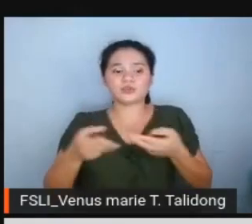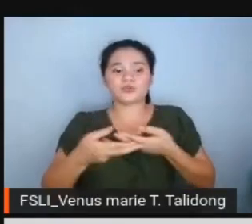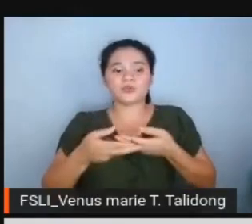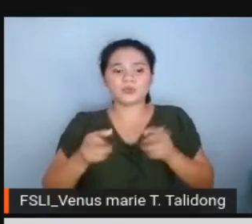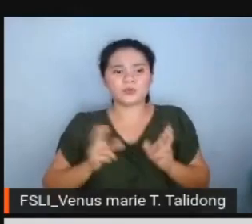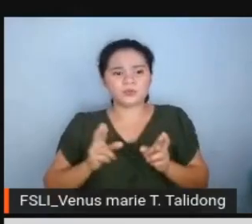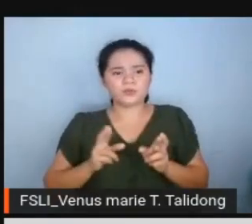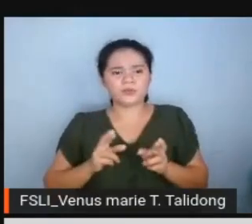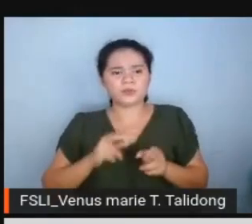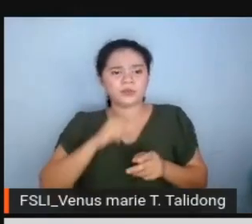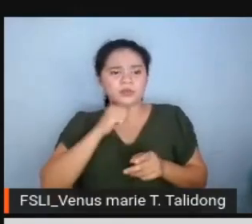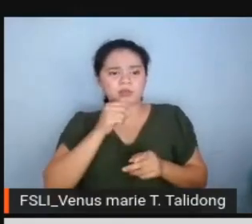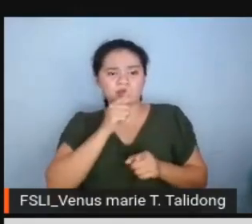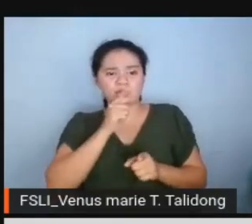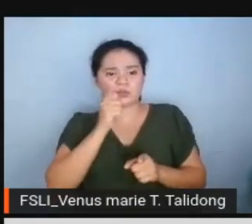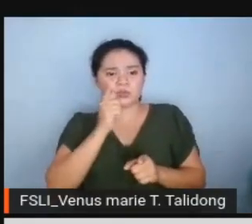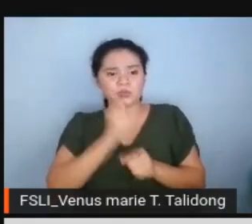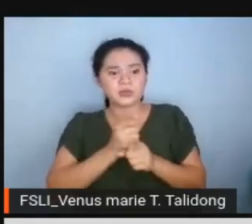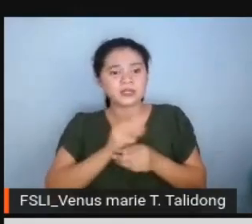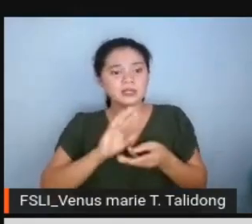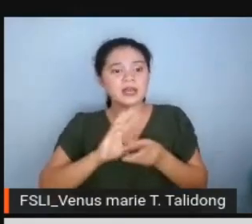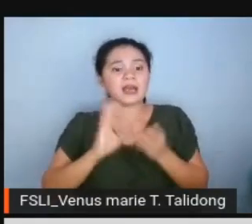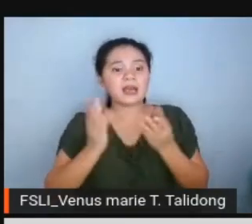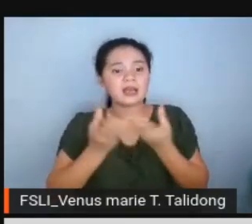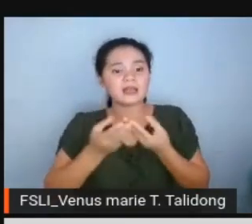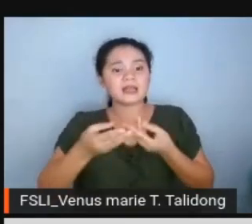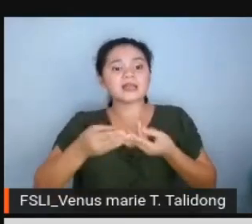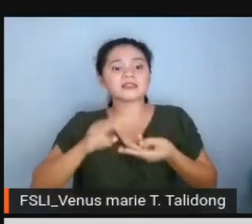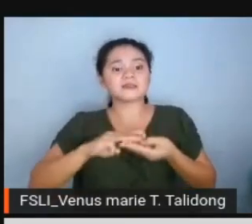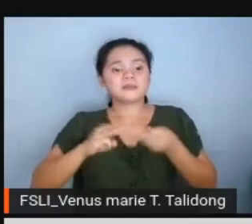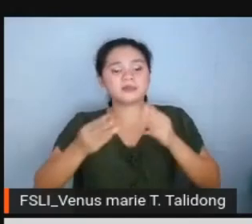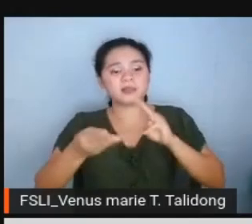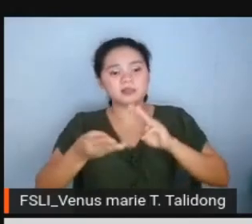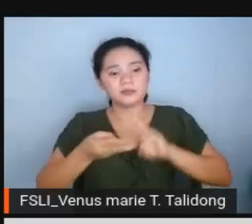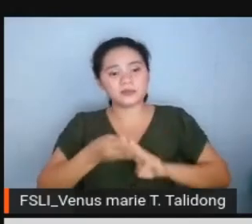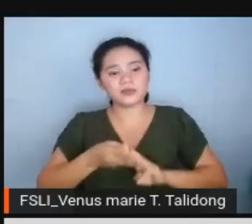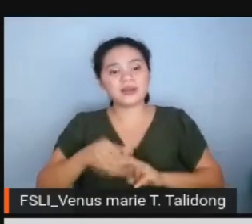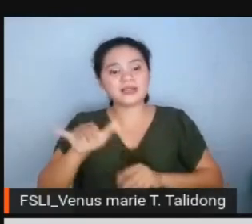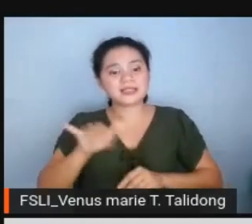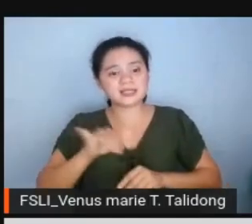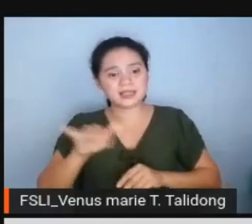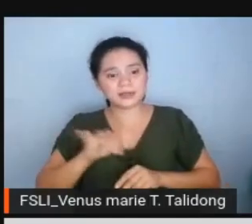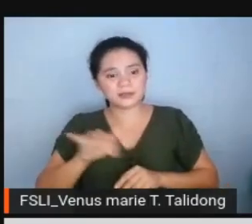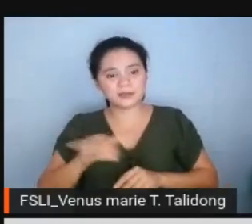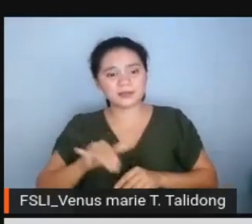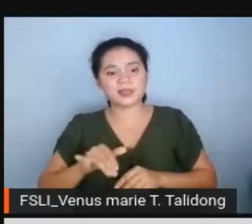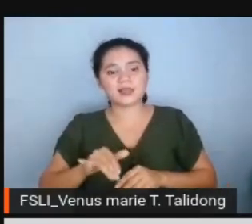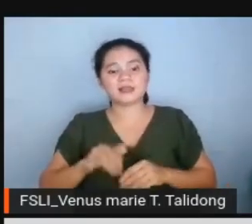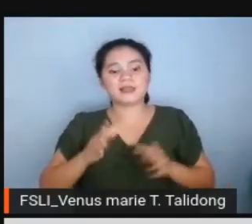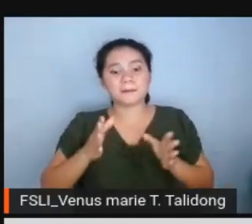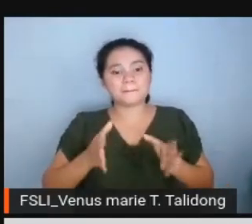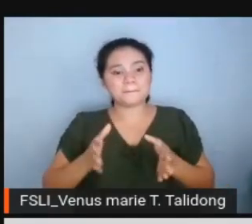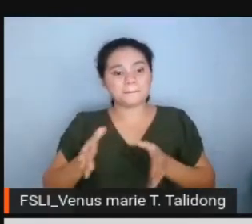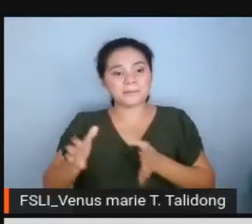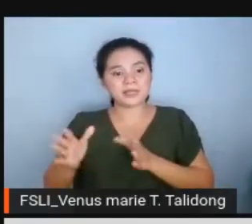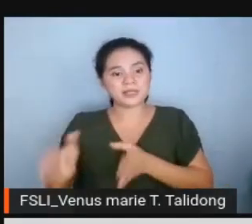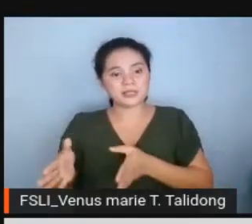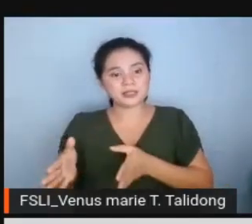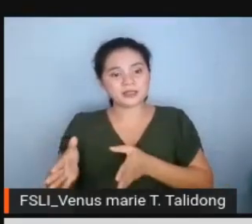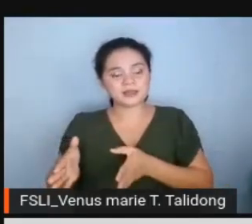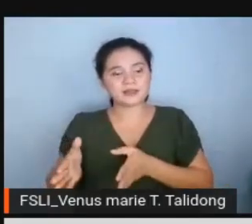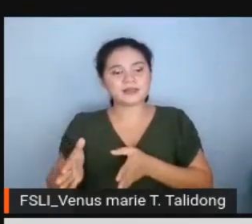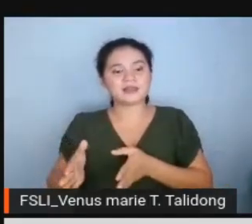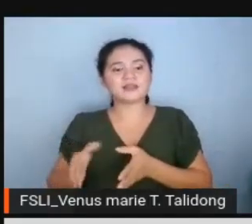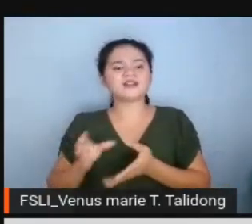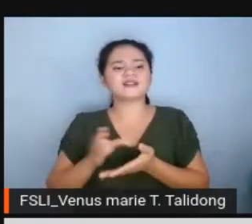magkaklase ba kayo in the next subject nung 30 classmates mo. What I mean to say is that kasi nung college is